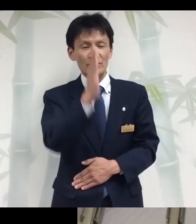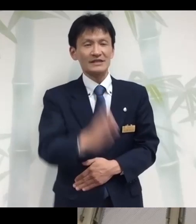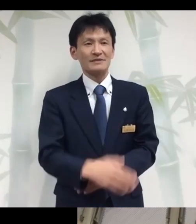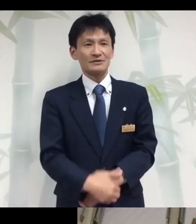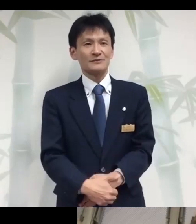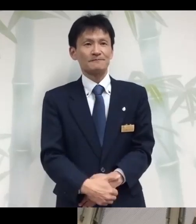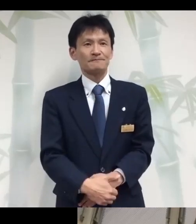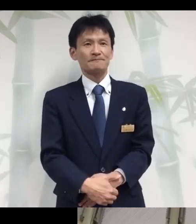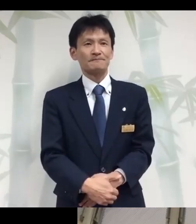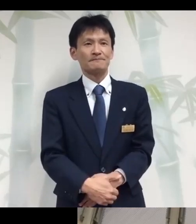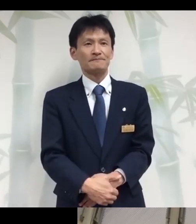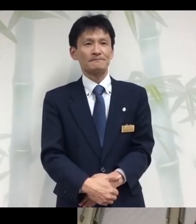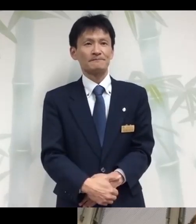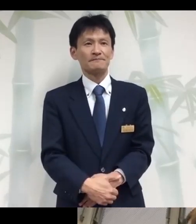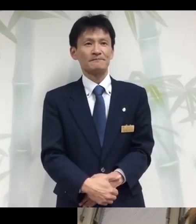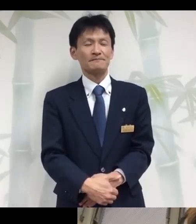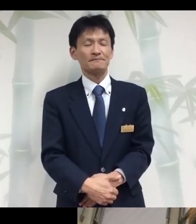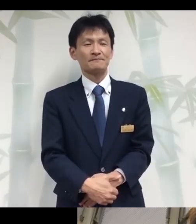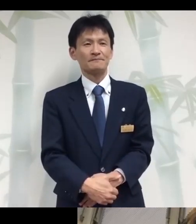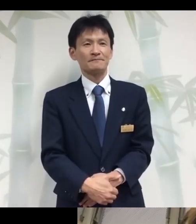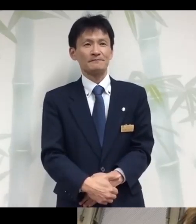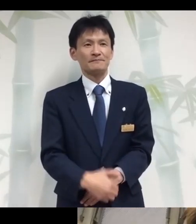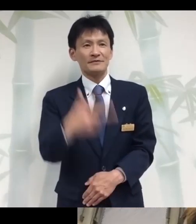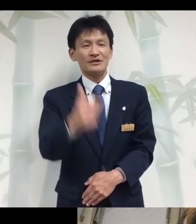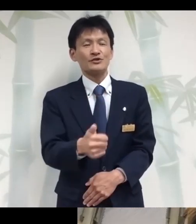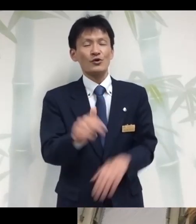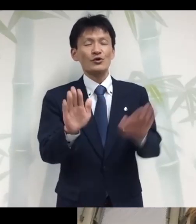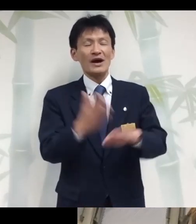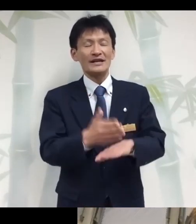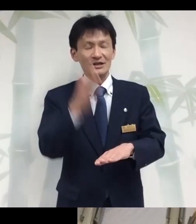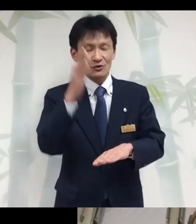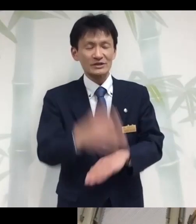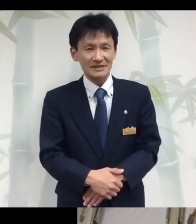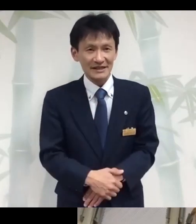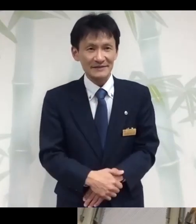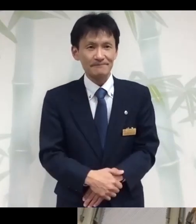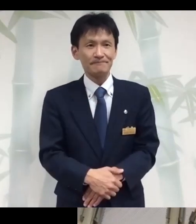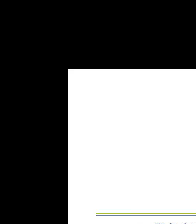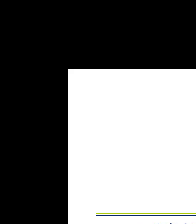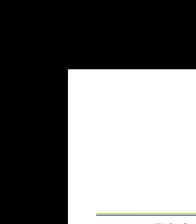市長、今日はどうもありがとうございました。 ありがとうございました。